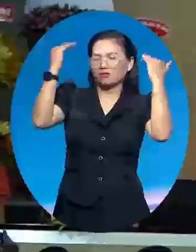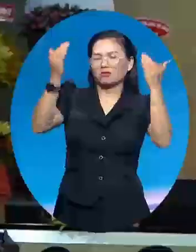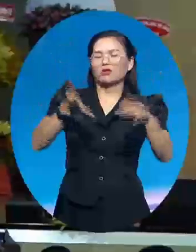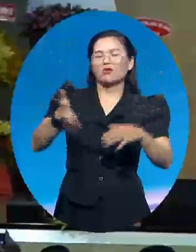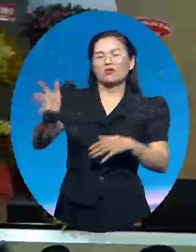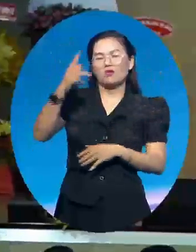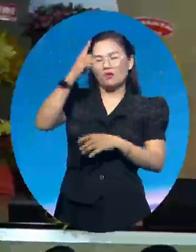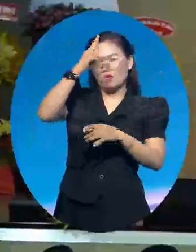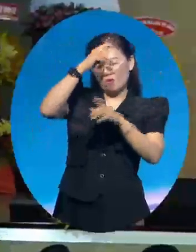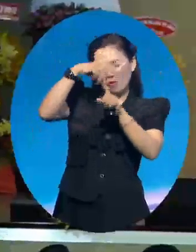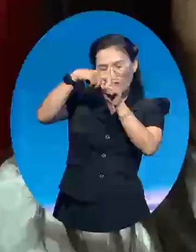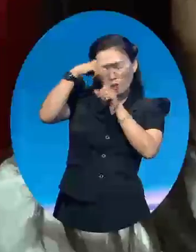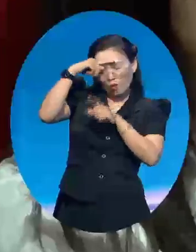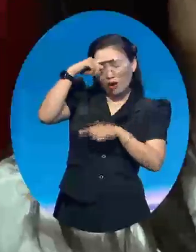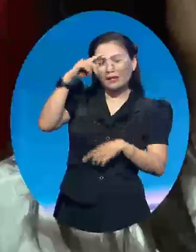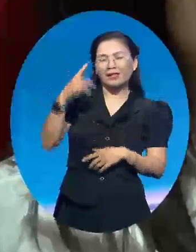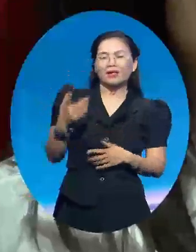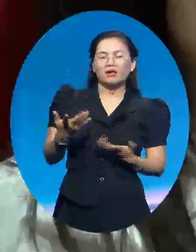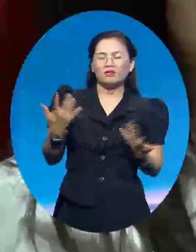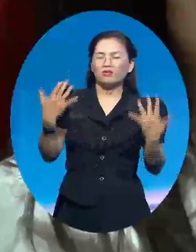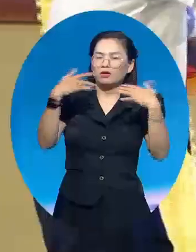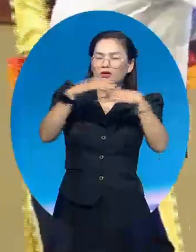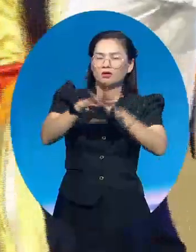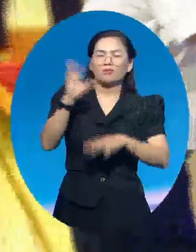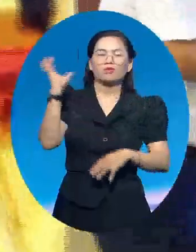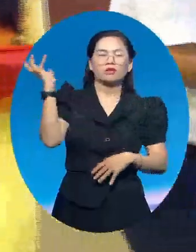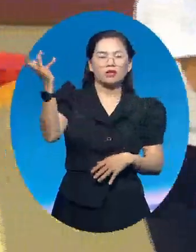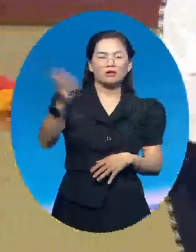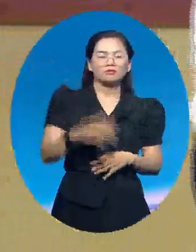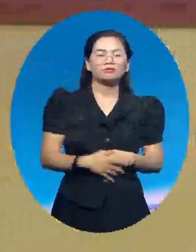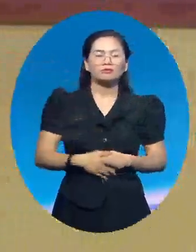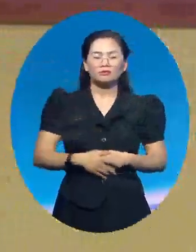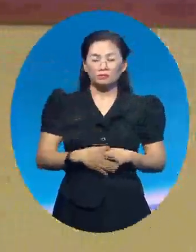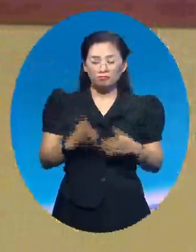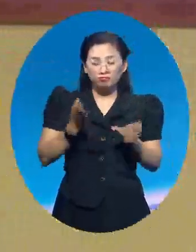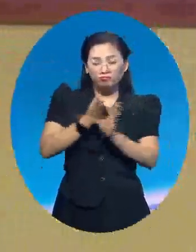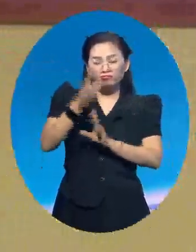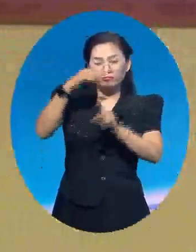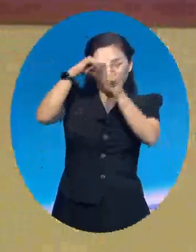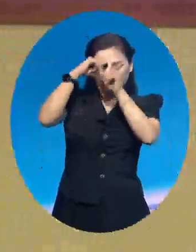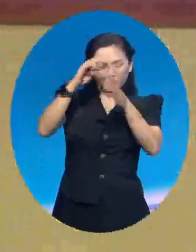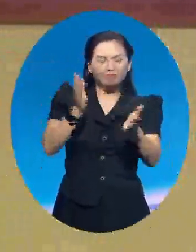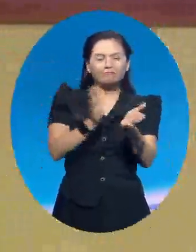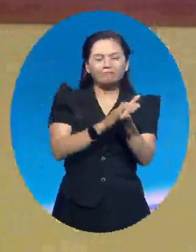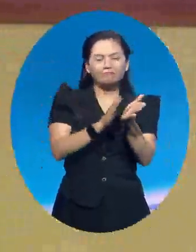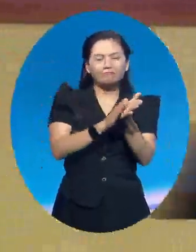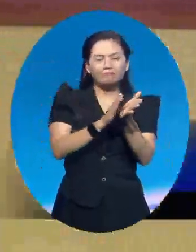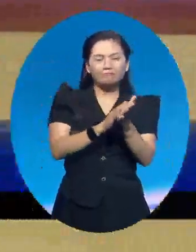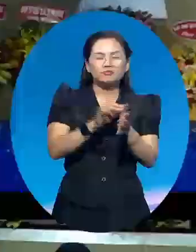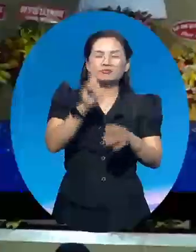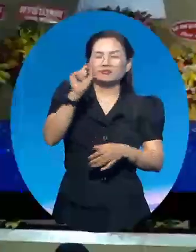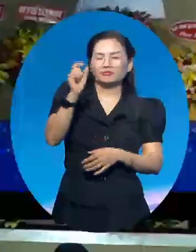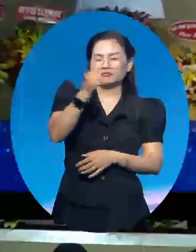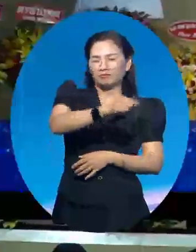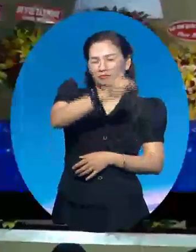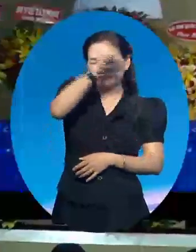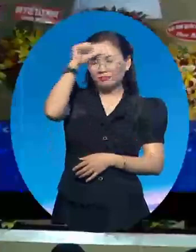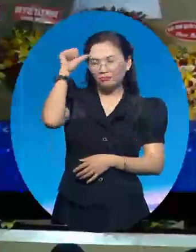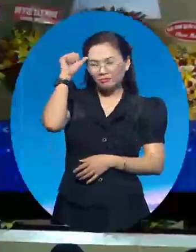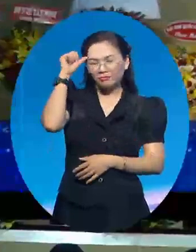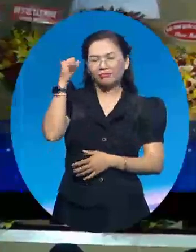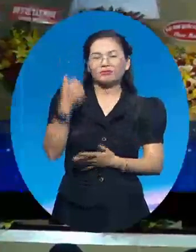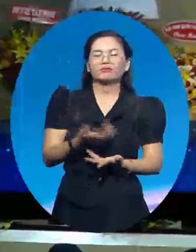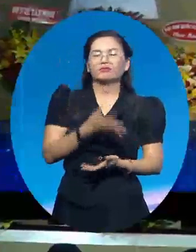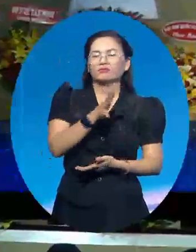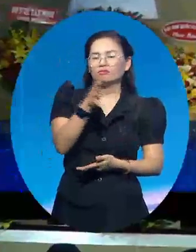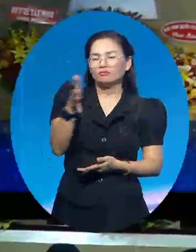trở thành công dân toàn cầu, hội nhập quốc tế. Dịp này, Khoa Y cũng đã khen thưởng cho 10 tân sinh viên đạt thủ khoa đầu vào của các chuyên ngành và